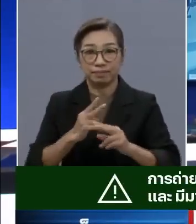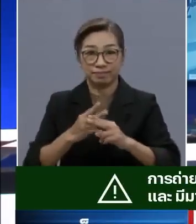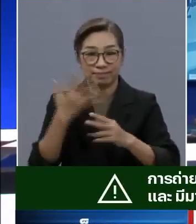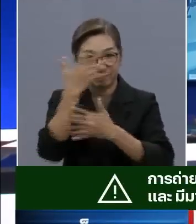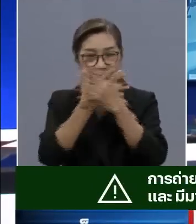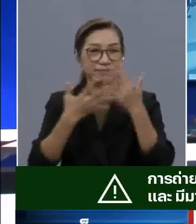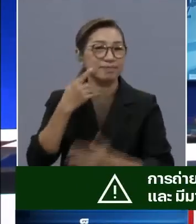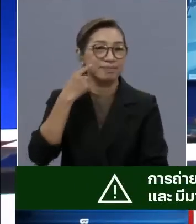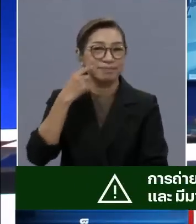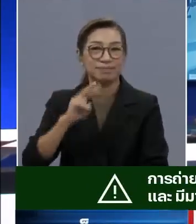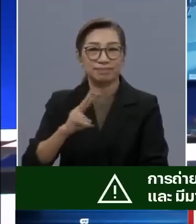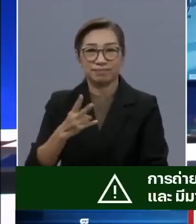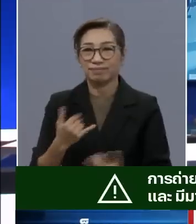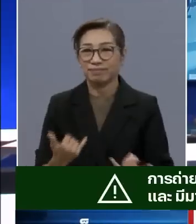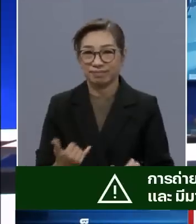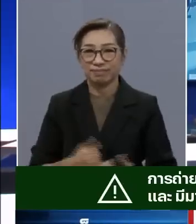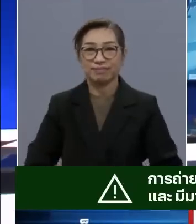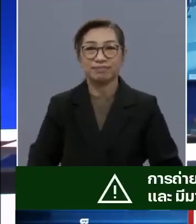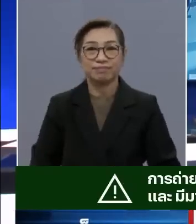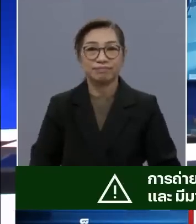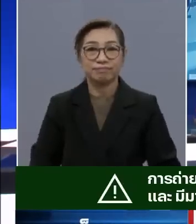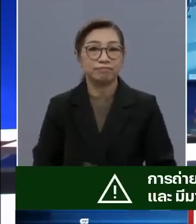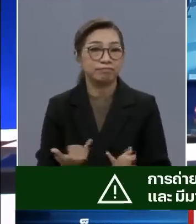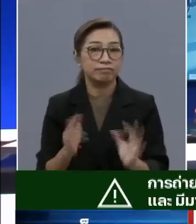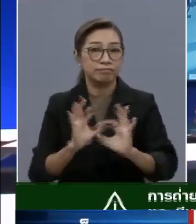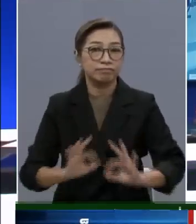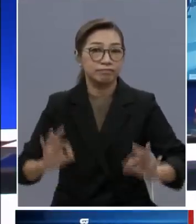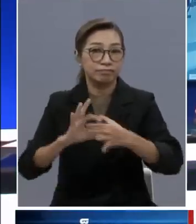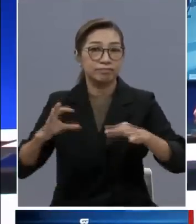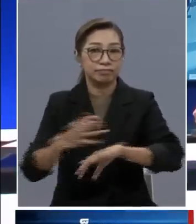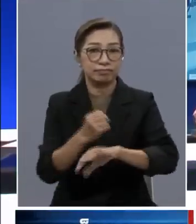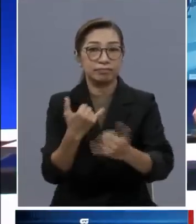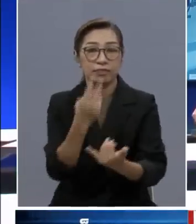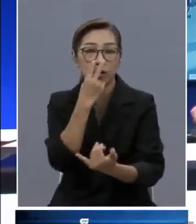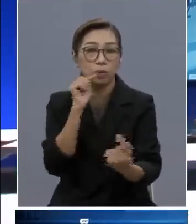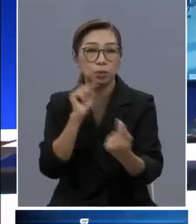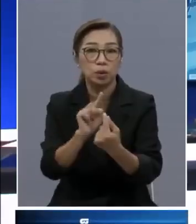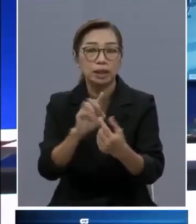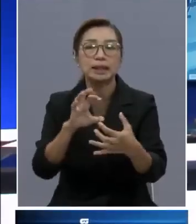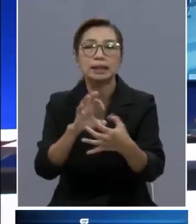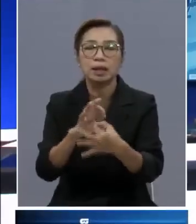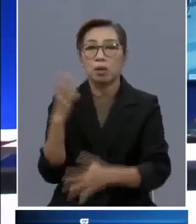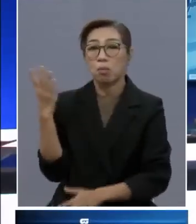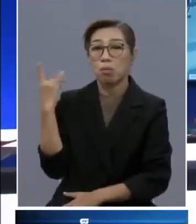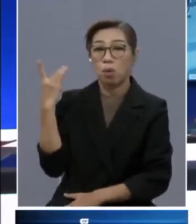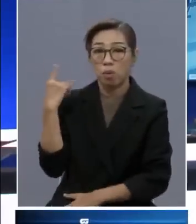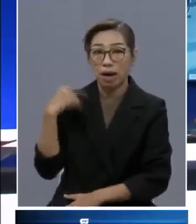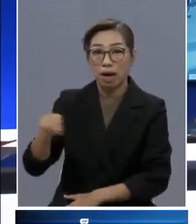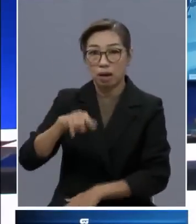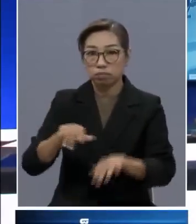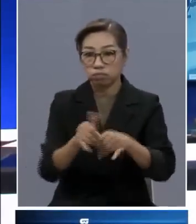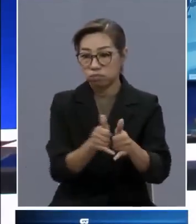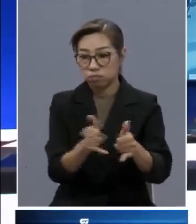ล่ามประสามือนะครับอาจารย์จันทราสุขสัจธรรมครับ ไฮไลท์สำคัญในทางการเมืองก็คงต้องตามประเด็นสืบเนื่องจากการประกาศแ